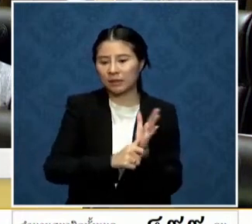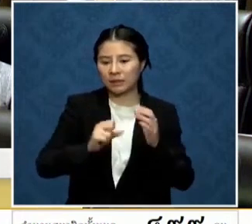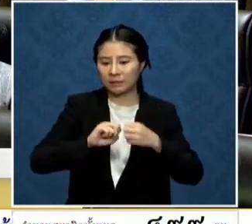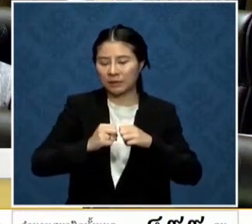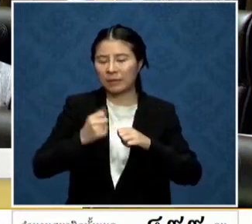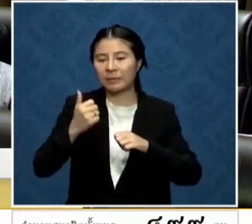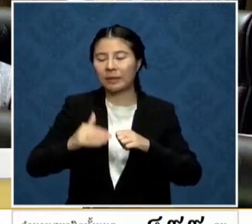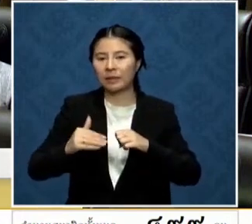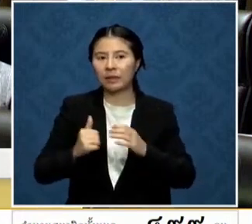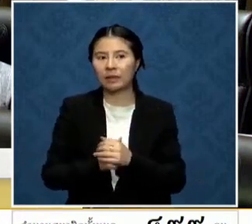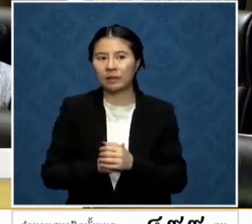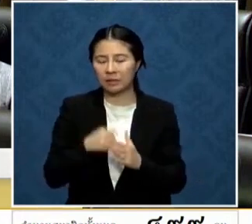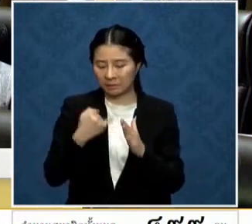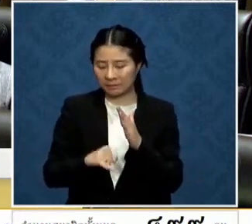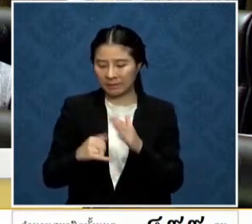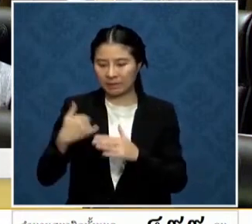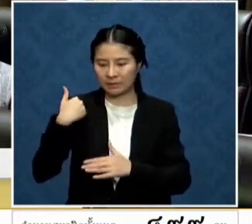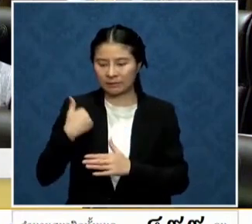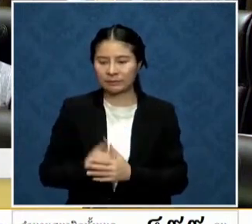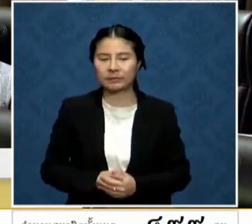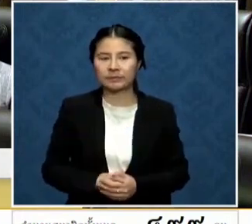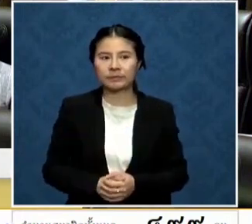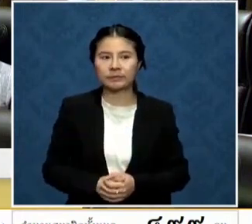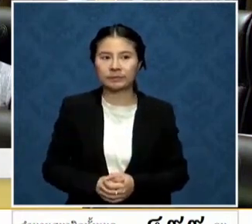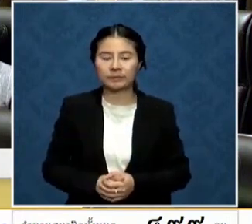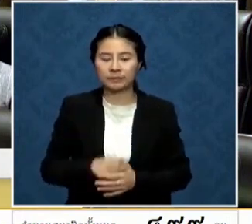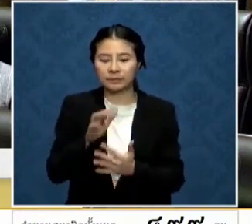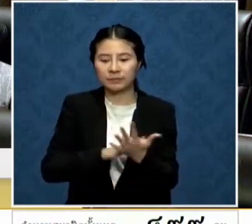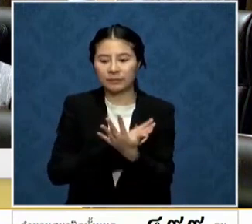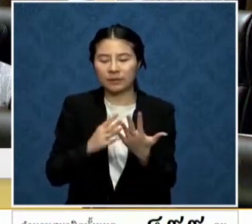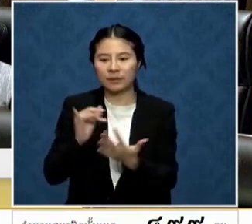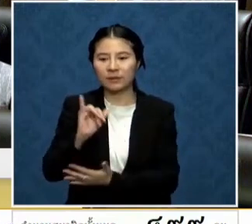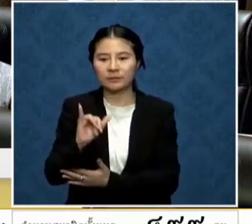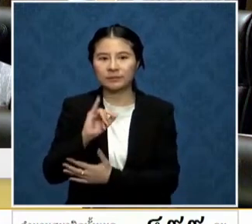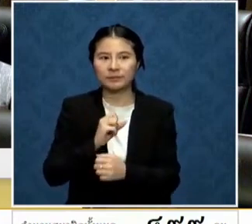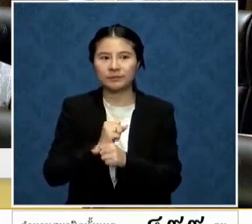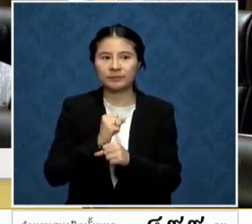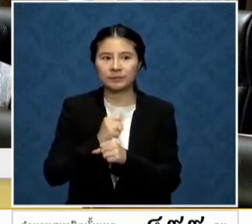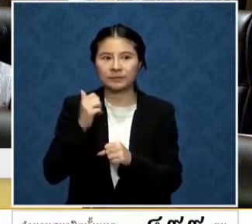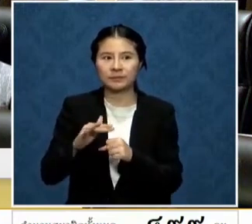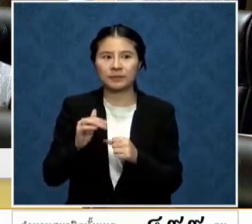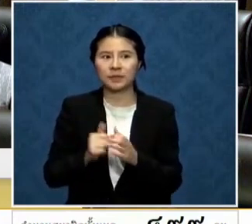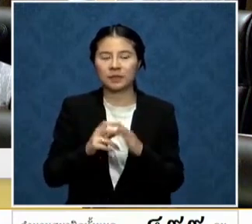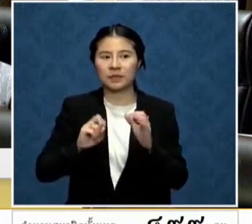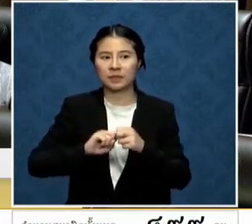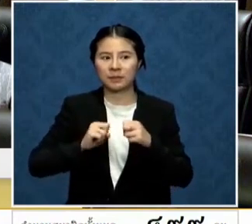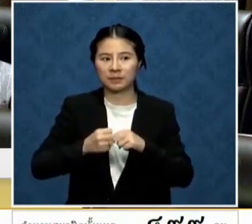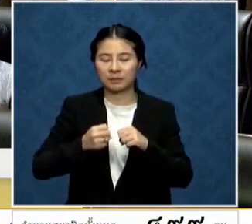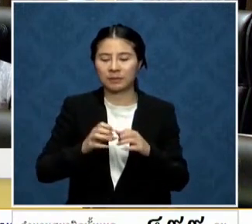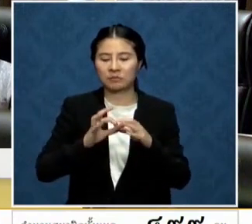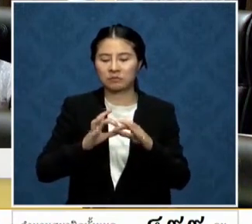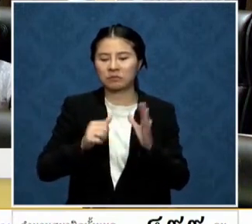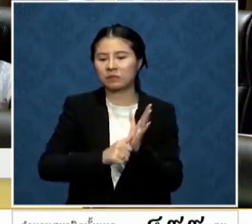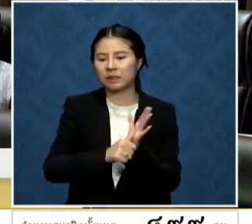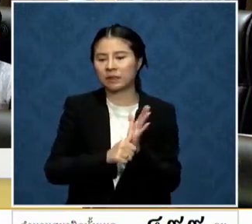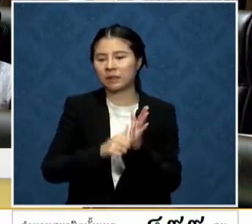ยุทธศาสตร์ชาติได้นะครับการเอาหลังพิงยุทธศาสตร์ชาติเนี่ยสุดท้ายเราทำอะไรไม่ได้เลยแล้วปัญหาเรื่องนี้มันก็จะไม่ถูกแตะหรือแก้